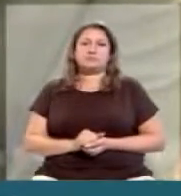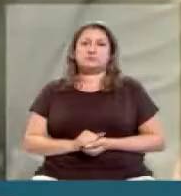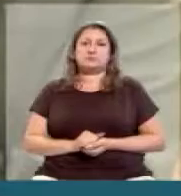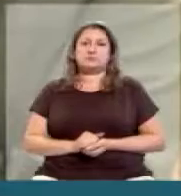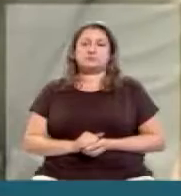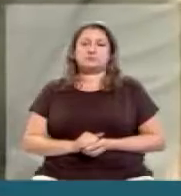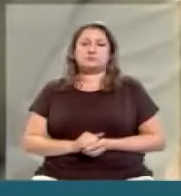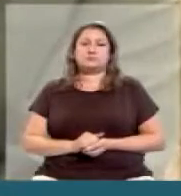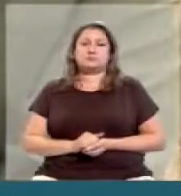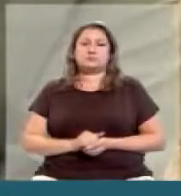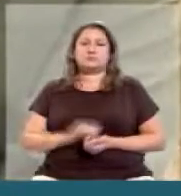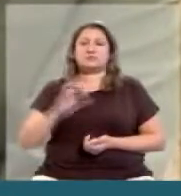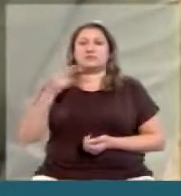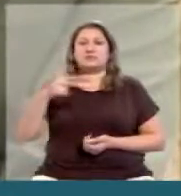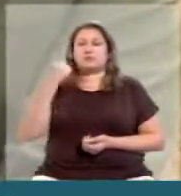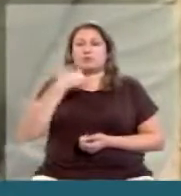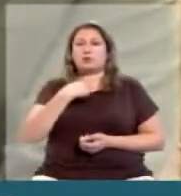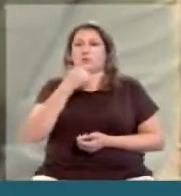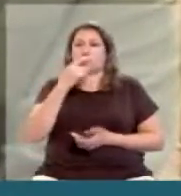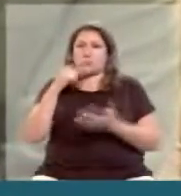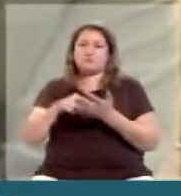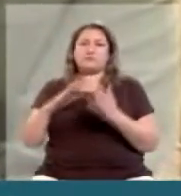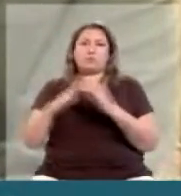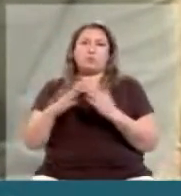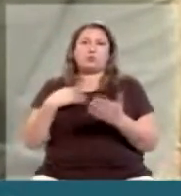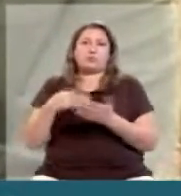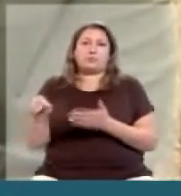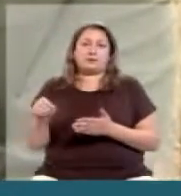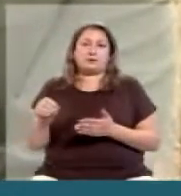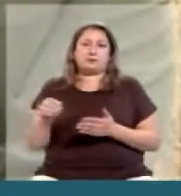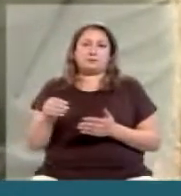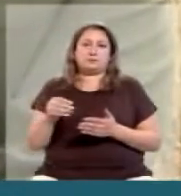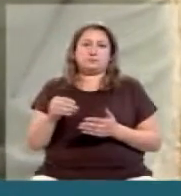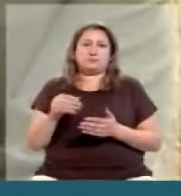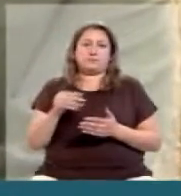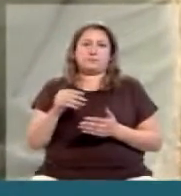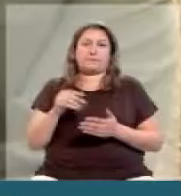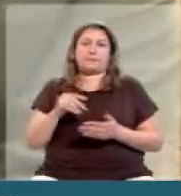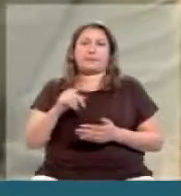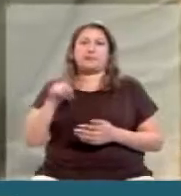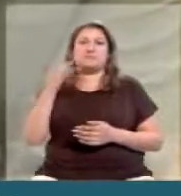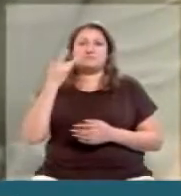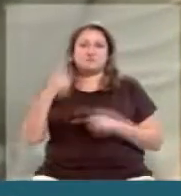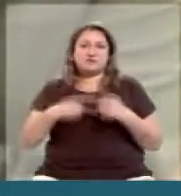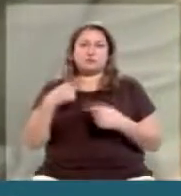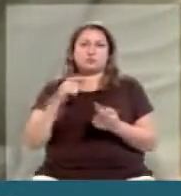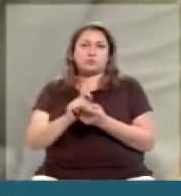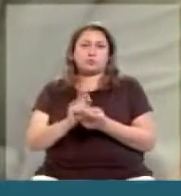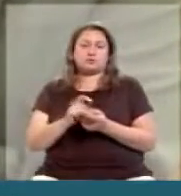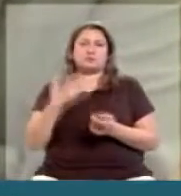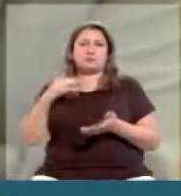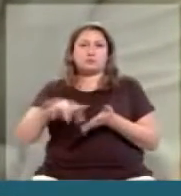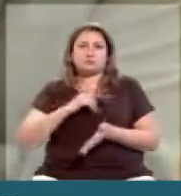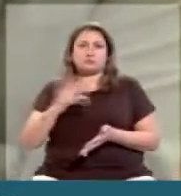свой дом. 2020 жылдан бері сатып алған үйіме кіре алмай жүрмін. Олар ылғи жанжал шығарып, маған күш көрсетуге дейін барады. Тіпті